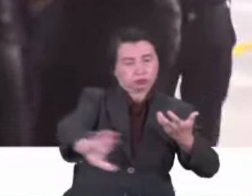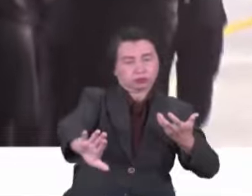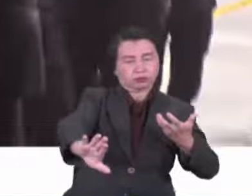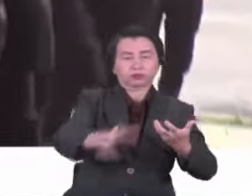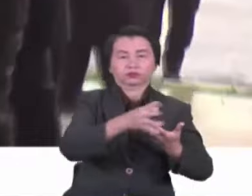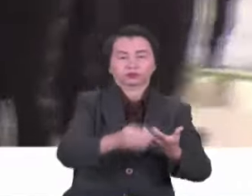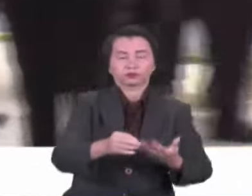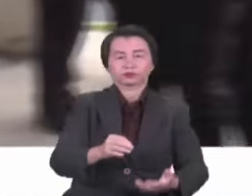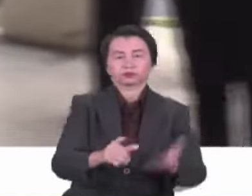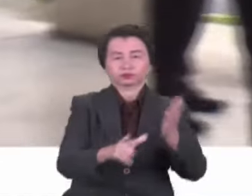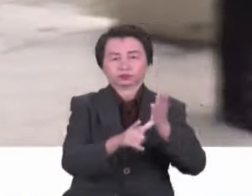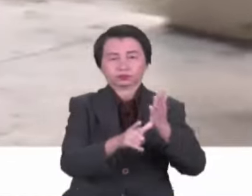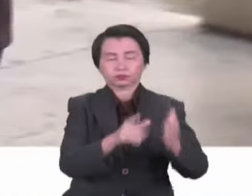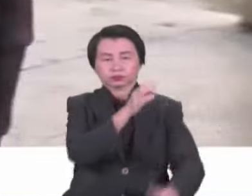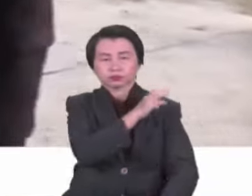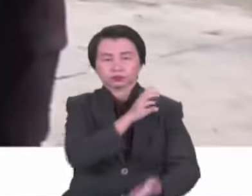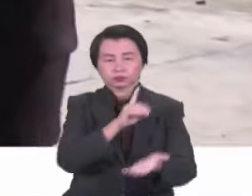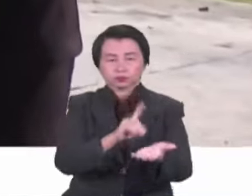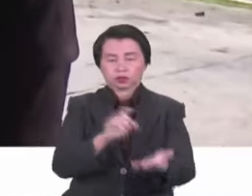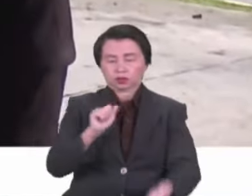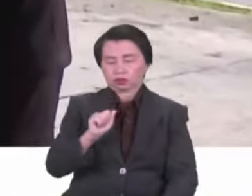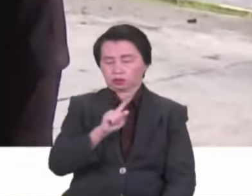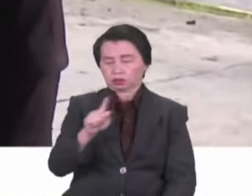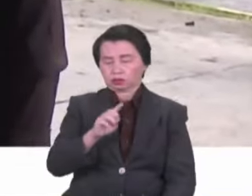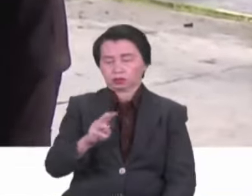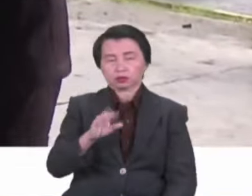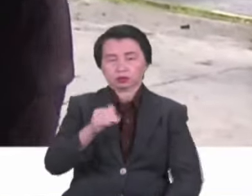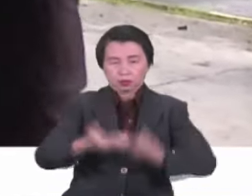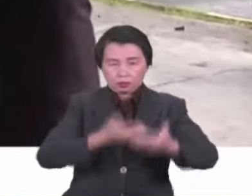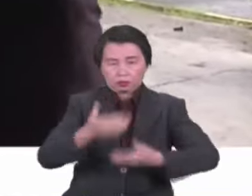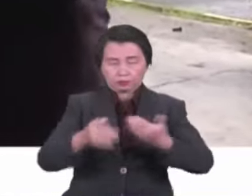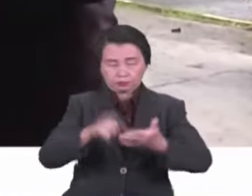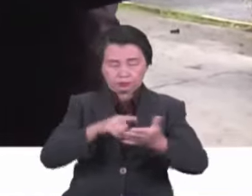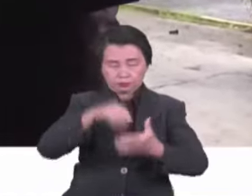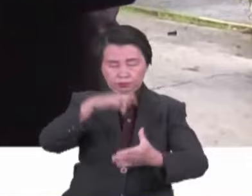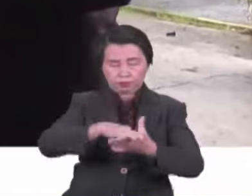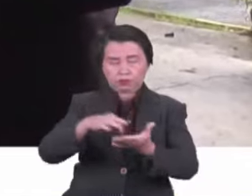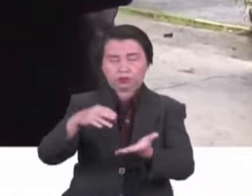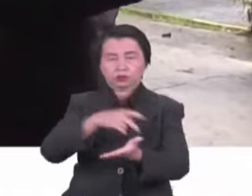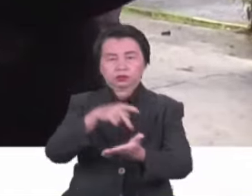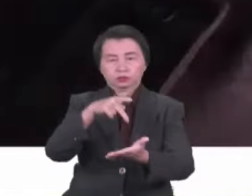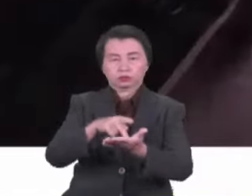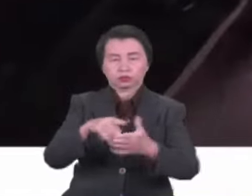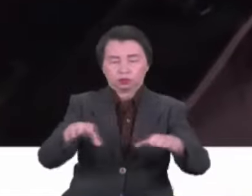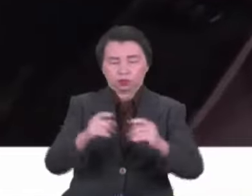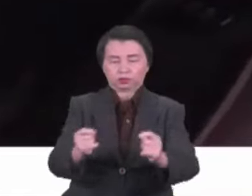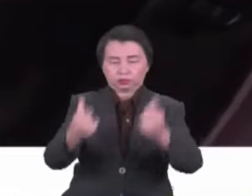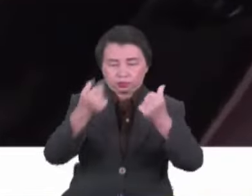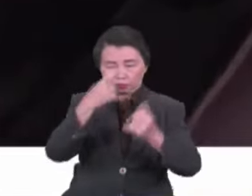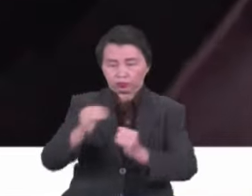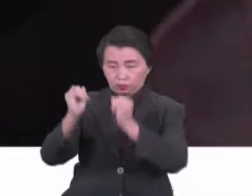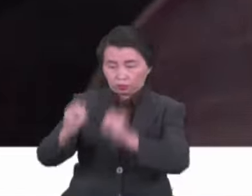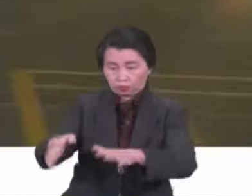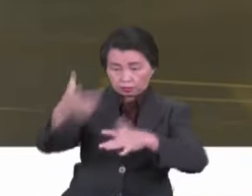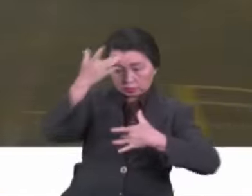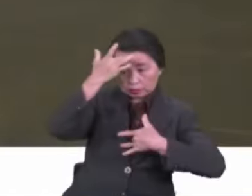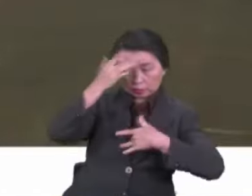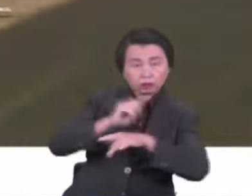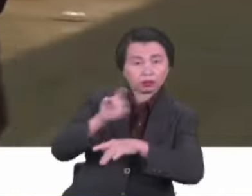Selain itu, menurut Timbalan Pengerusi Dr. Azmi Sharom, proses pengundian di pusat pengundi dilakukan dengan cepat bagi individu yang